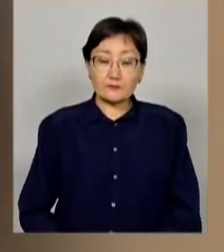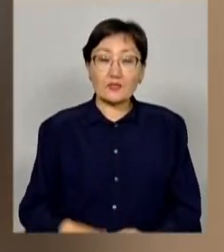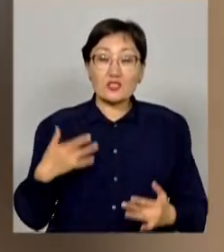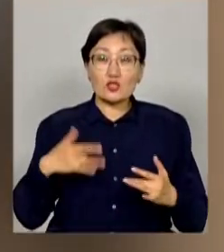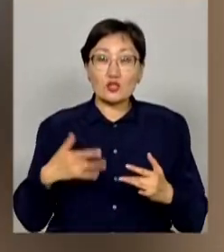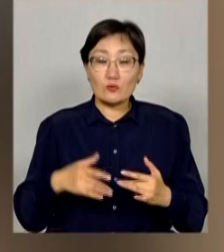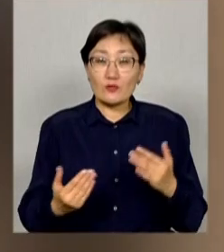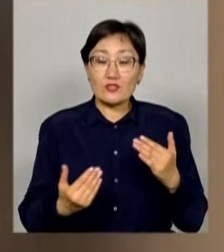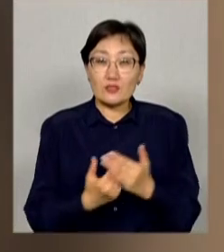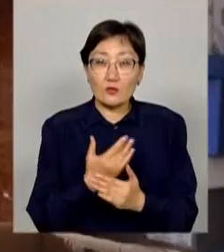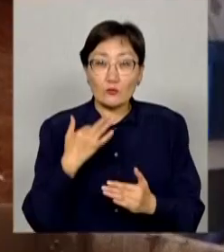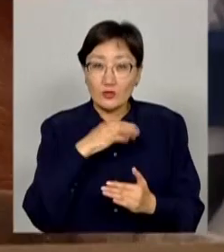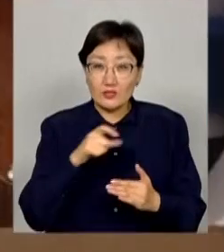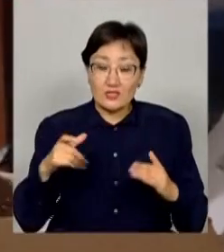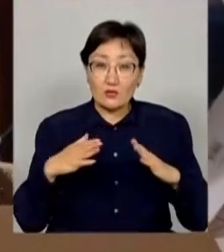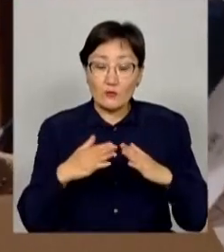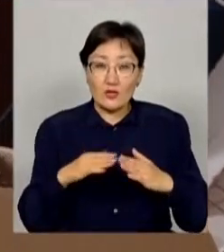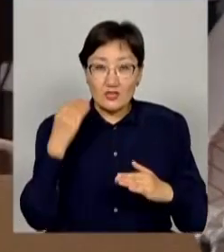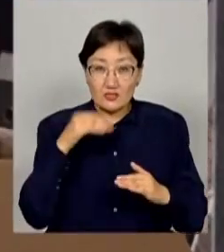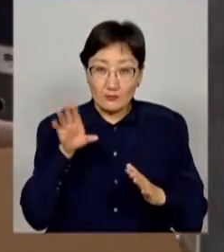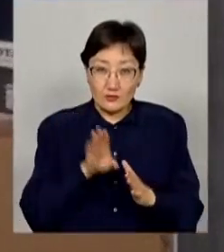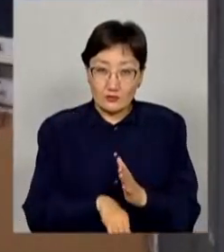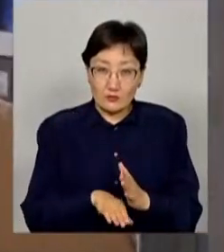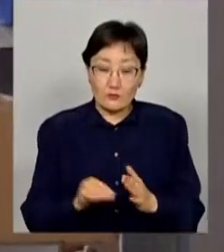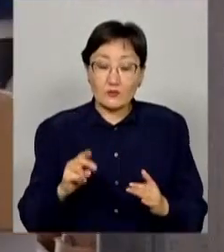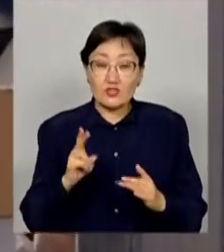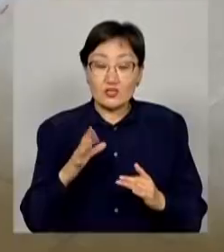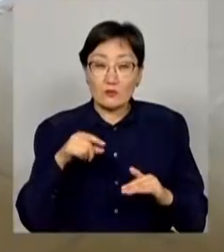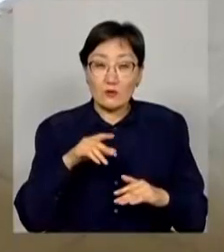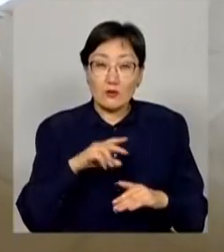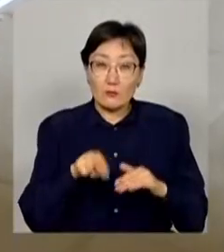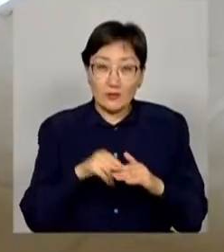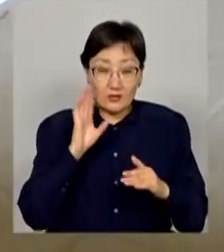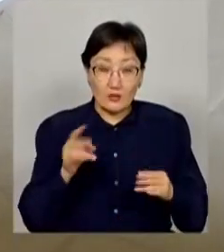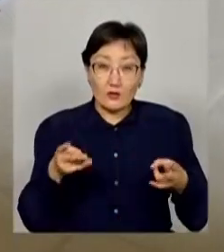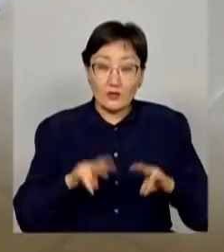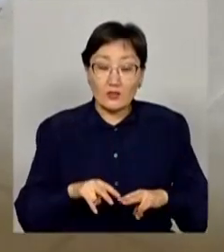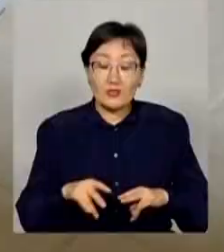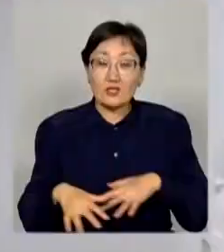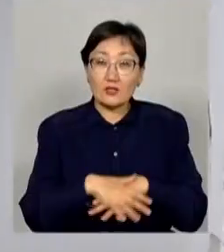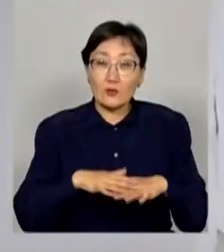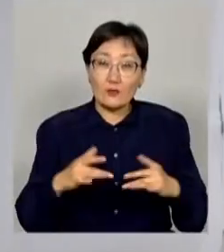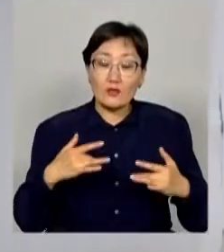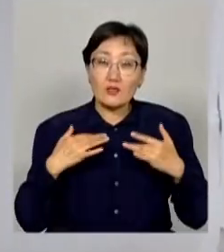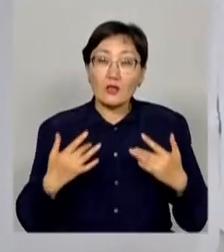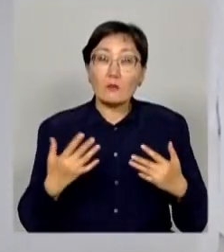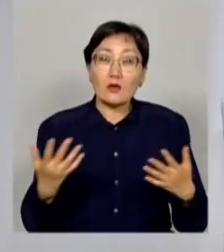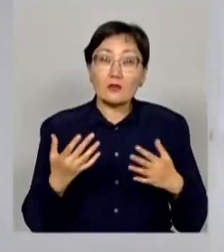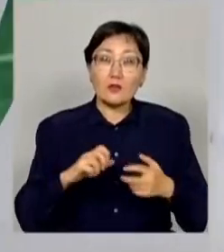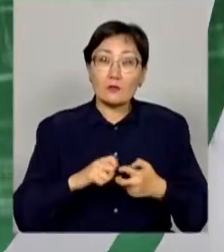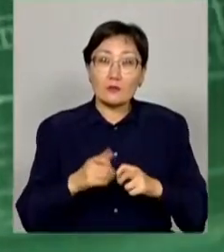Тараздағы су жаңа көп қабатты үйдің сапасы сын көтермейді. Пәтерлерін су басып қалған жұртшылық талабы не? Олқылық қашан